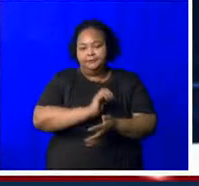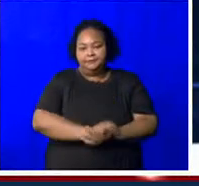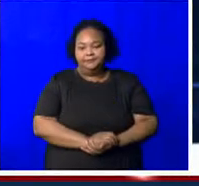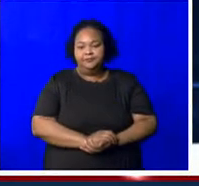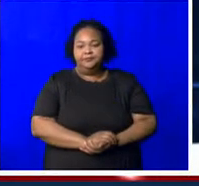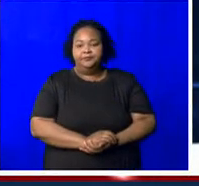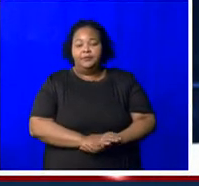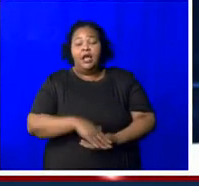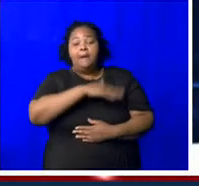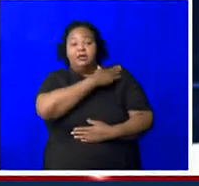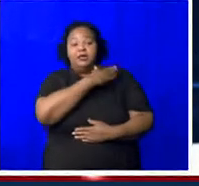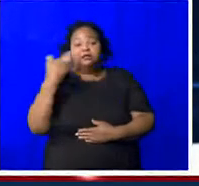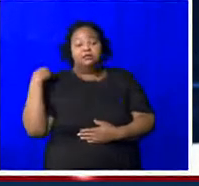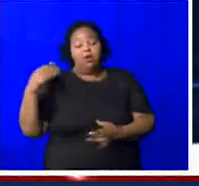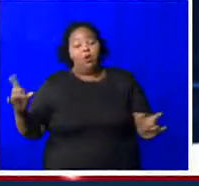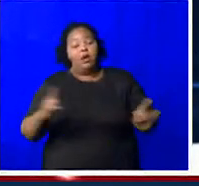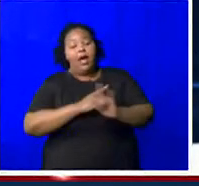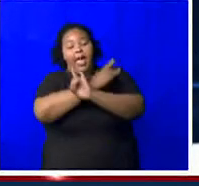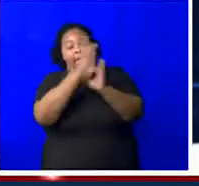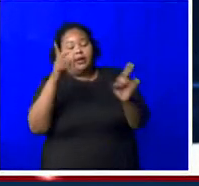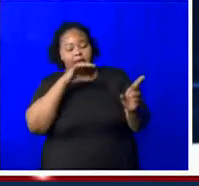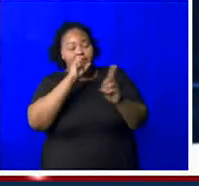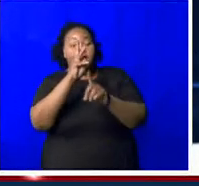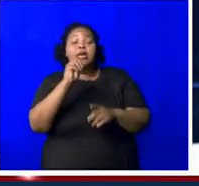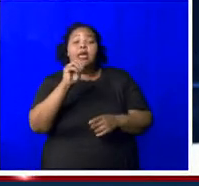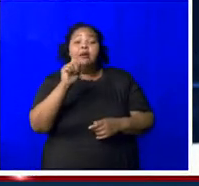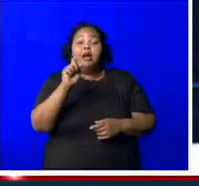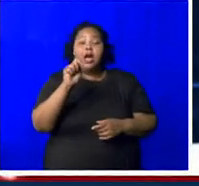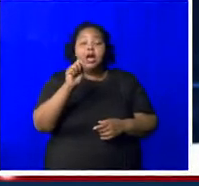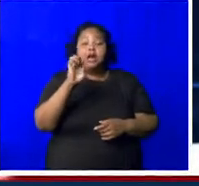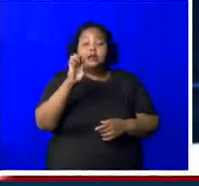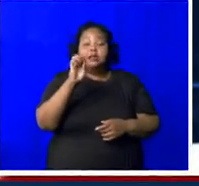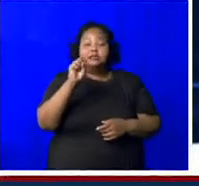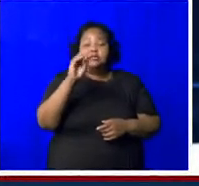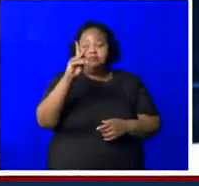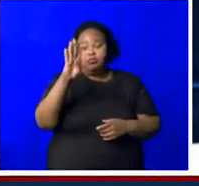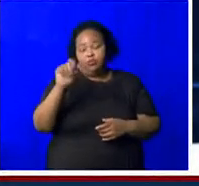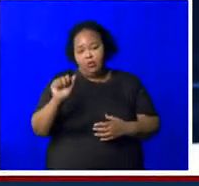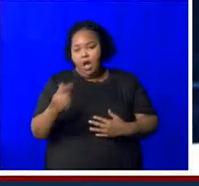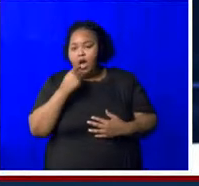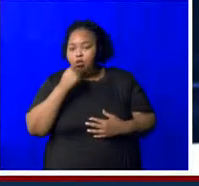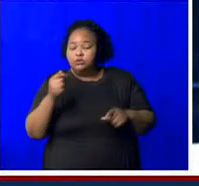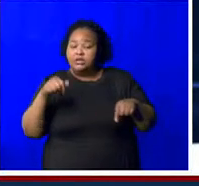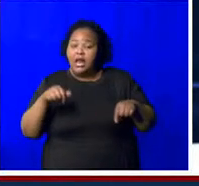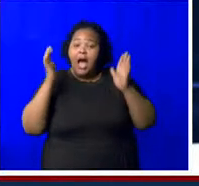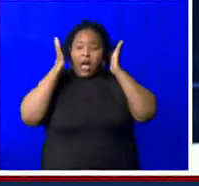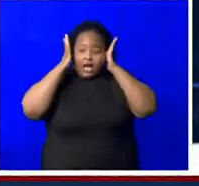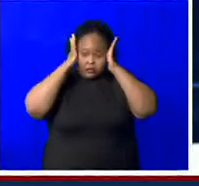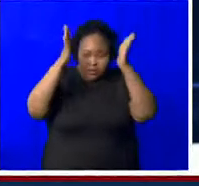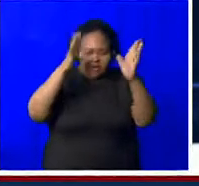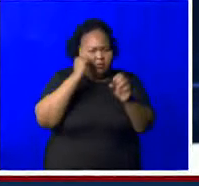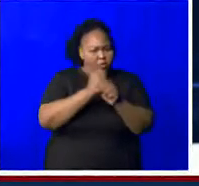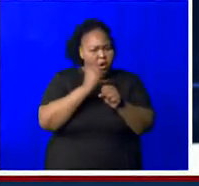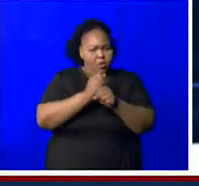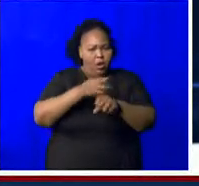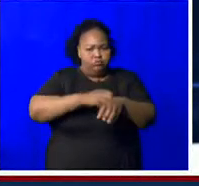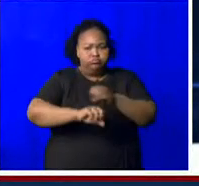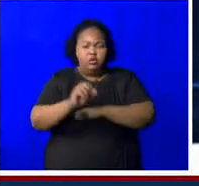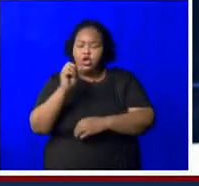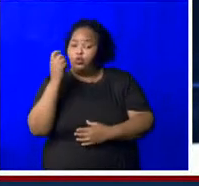Imvuna yelitiko letempilo umhlonishwa Mduduzi Mathebula ithi livele Eswatini selende imetamo